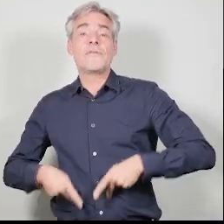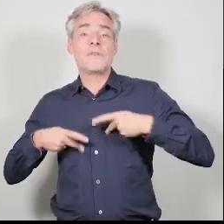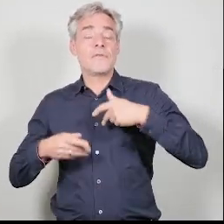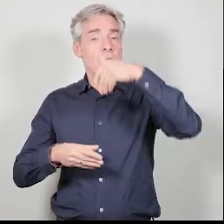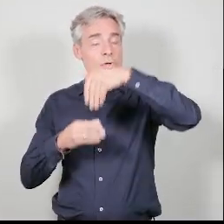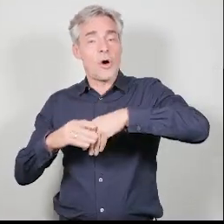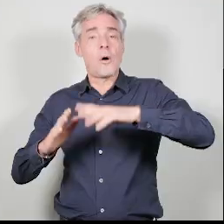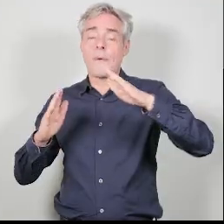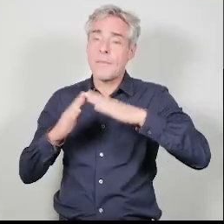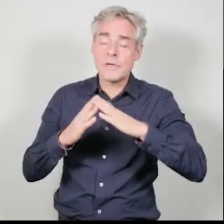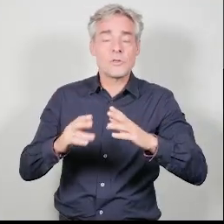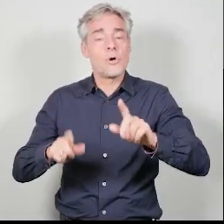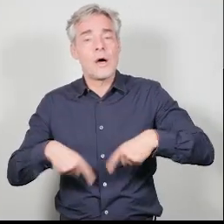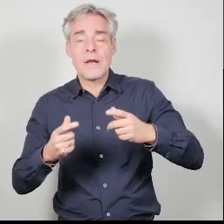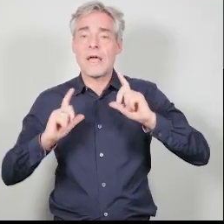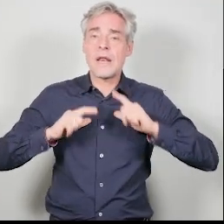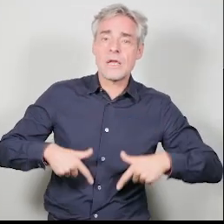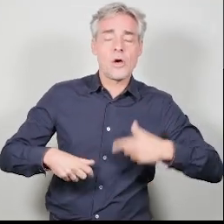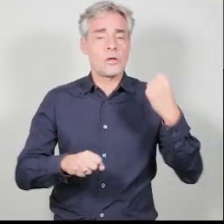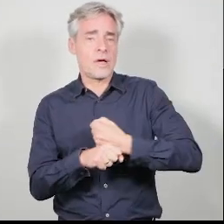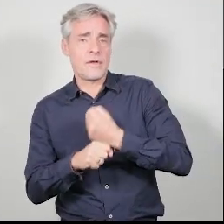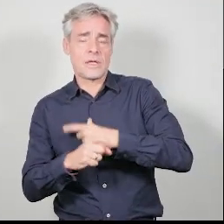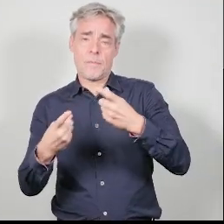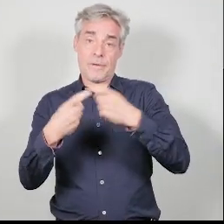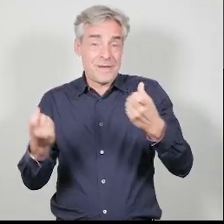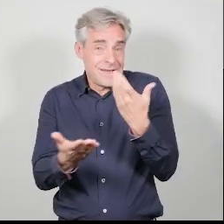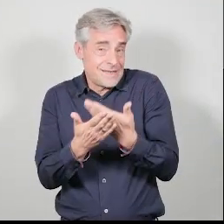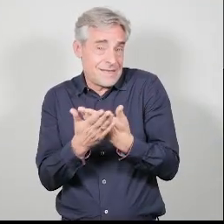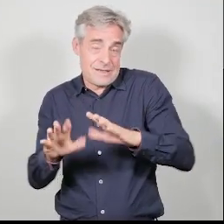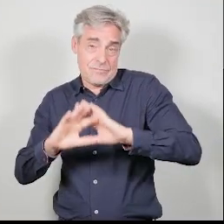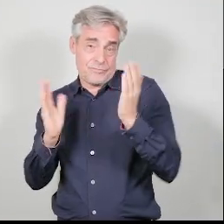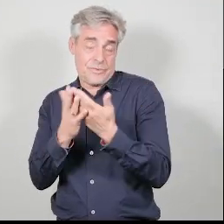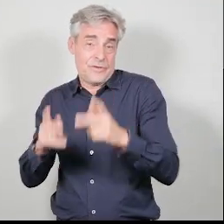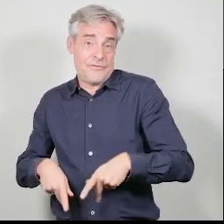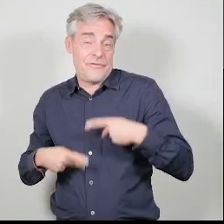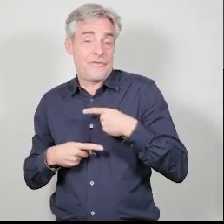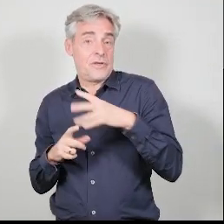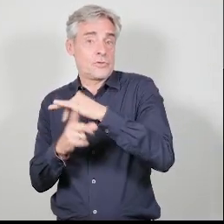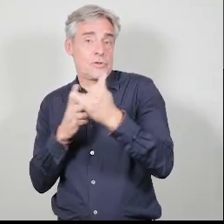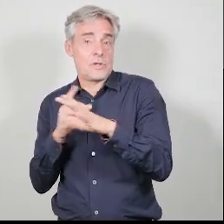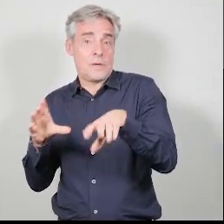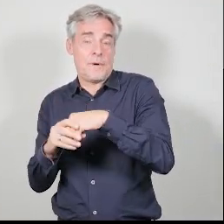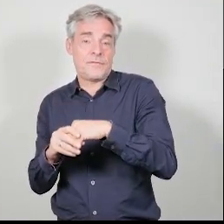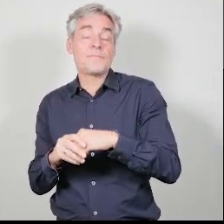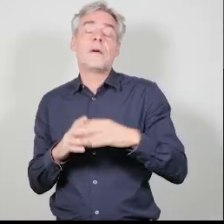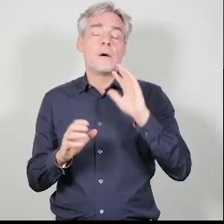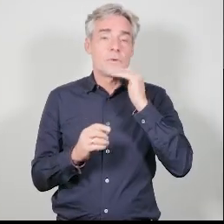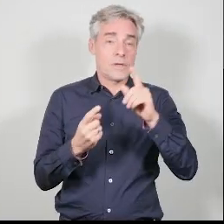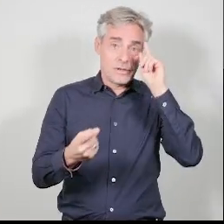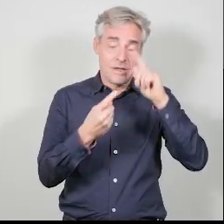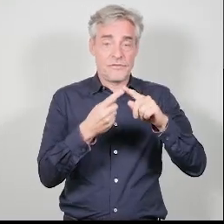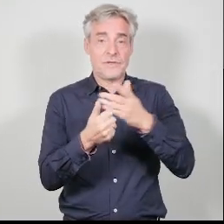que soit le lieu, aller à l'école, travailler, etc. Et ce changement de perspective, il pose un certain nombre de défis, et je voudrais en souligner